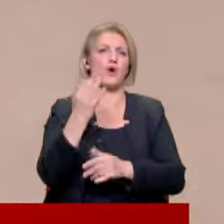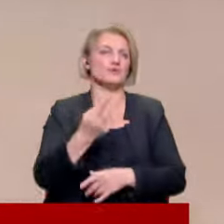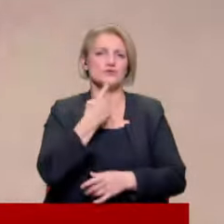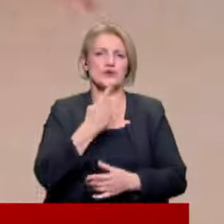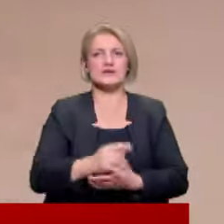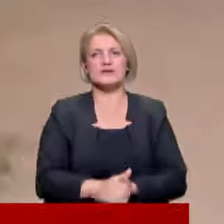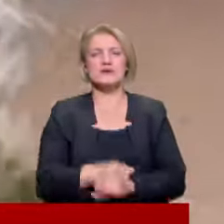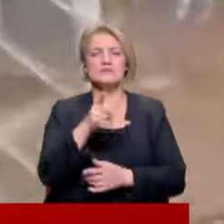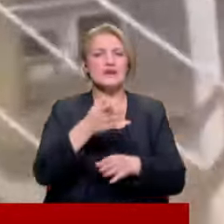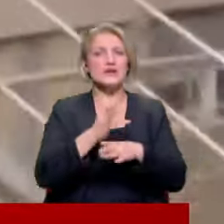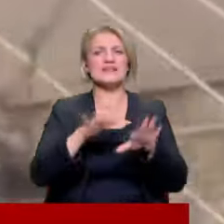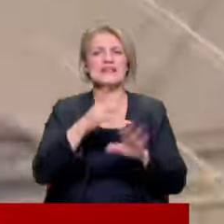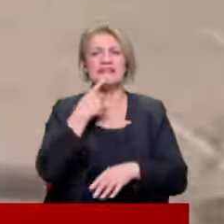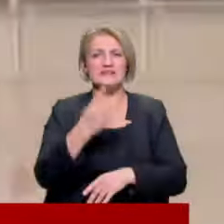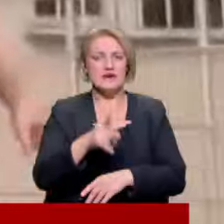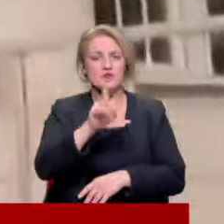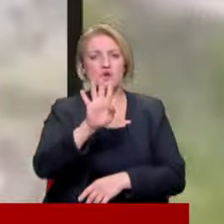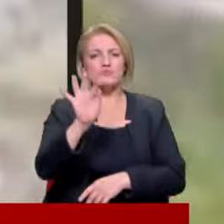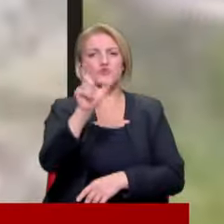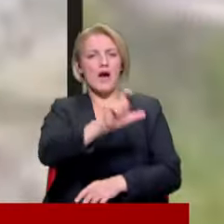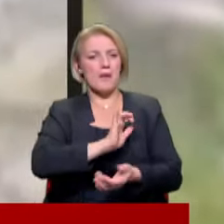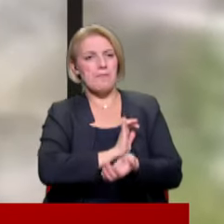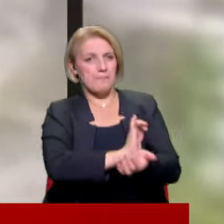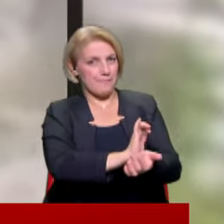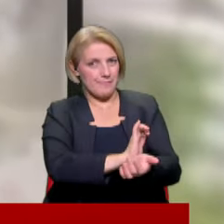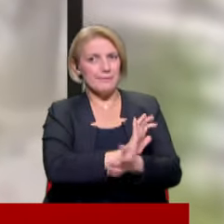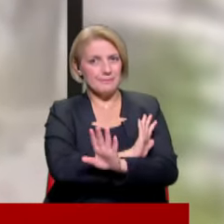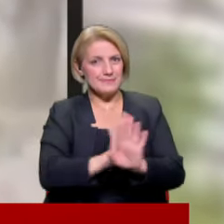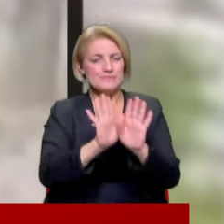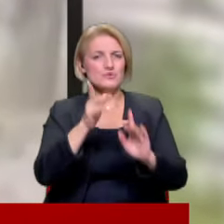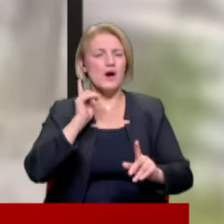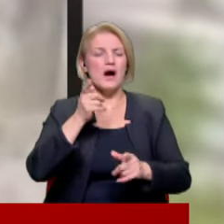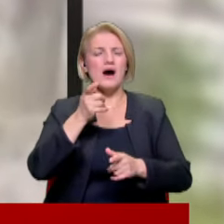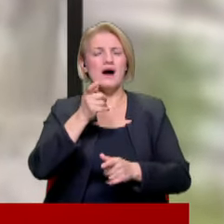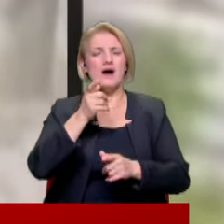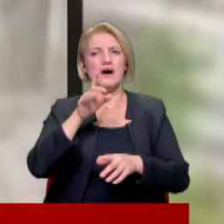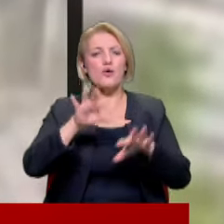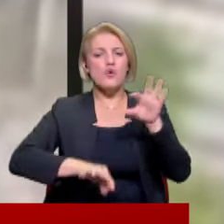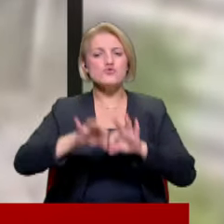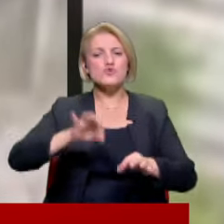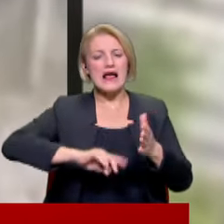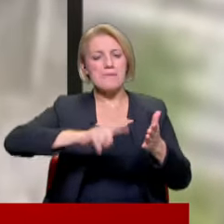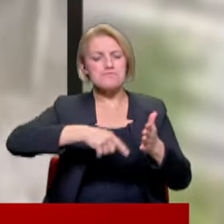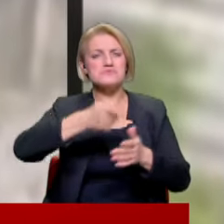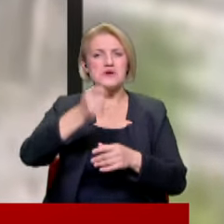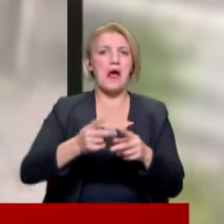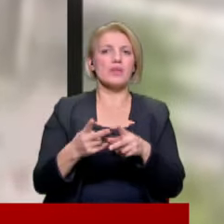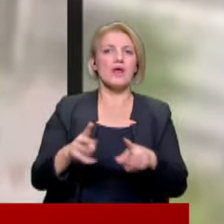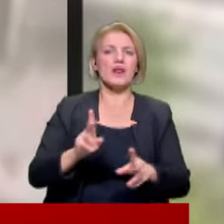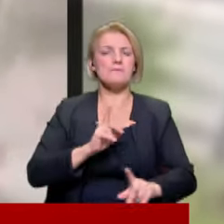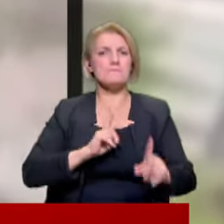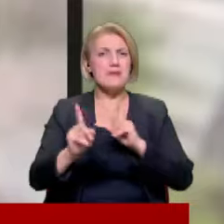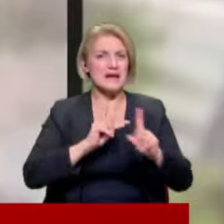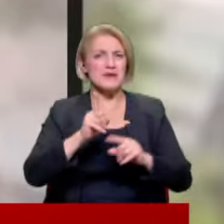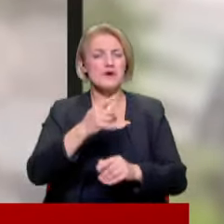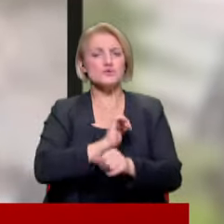iddia etti. Sadece 4,5 ay tutuklu kaldıktan sonra adli kontrol şartıyla tahliye edildi. Yargılaması